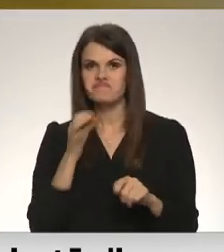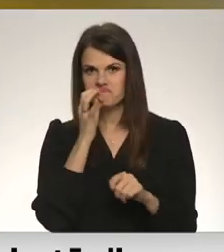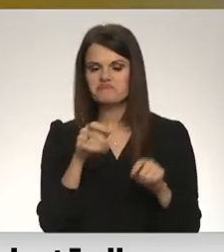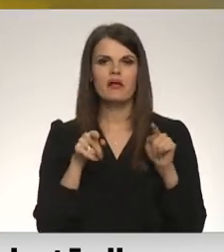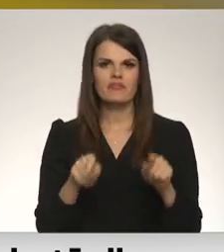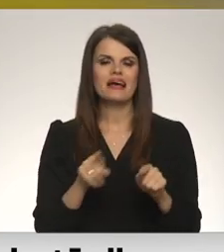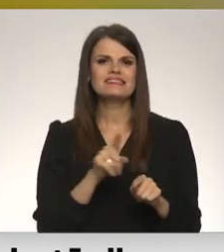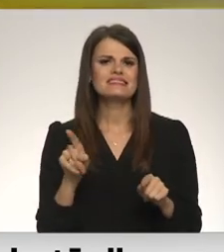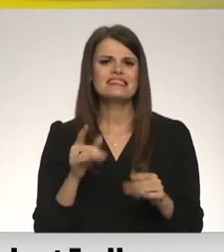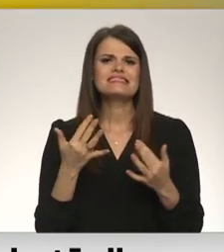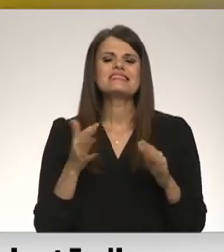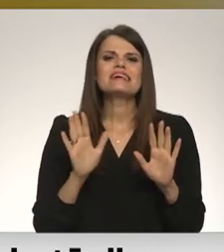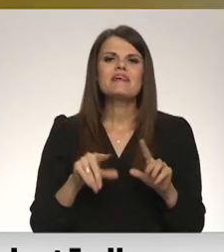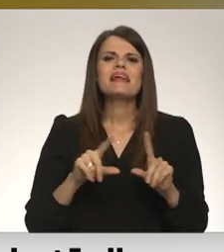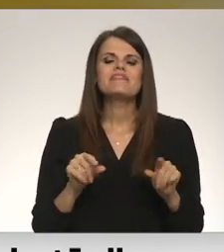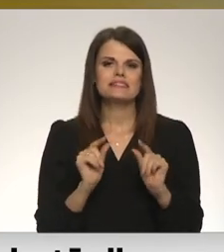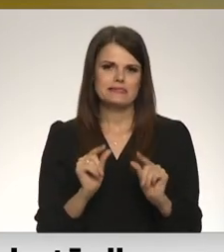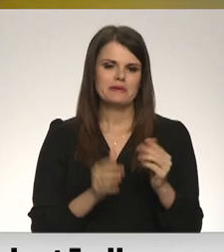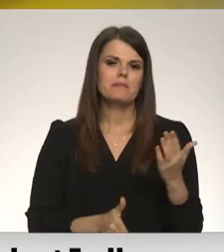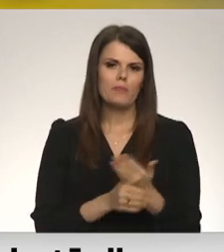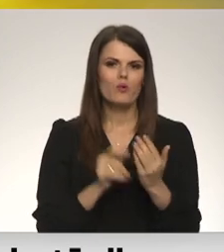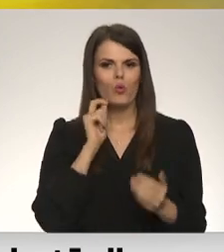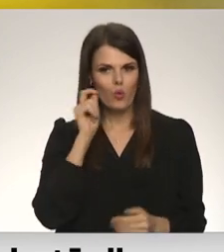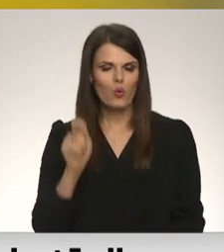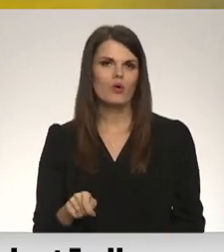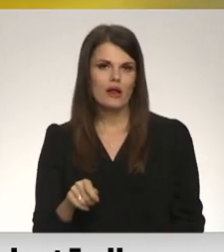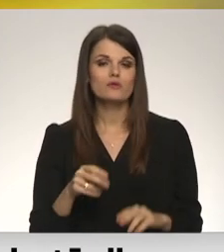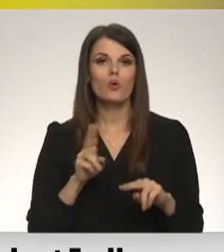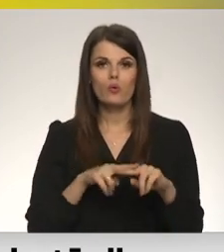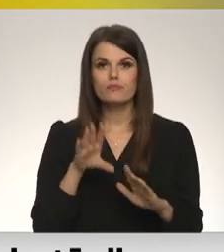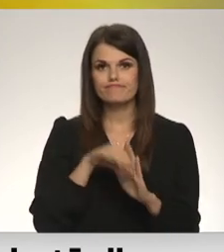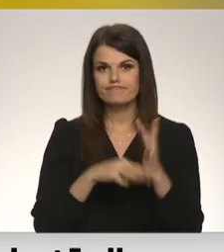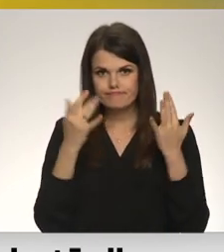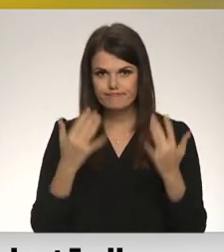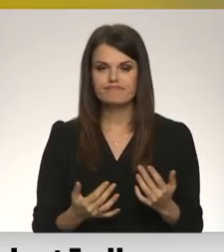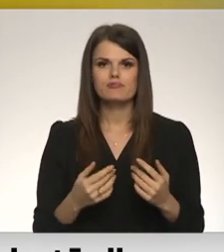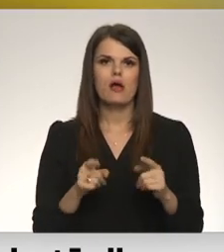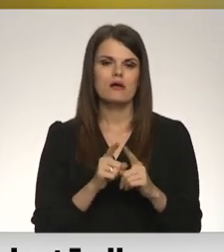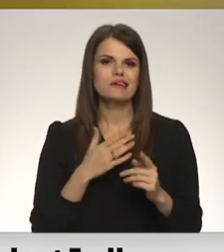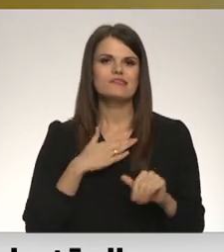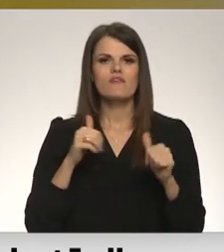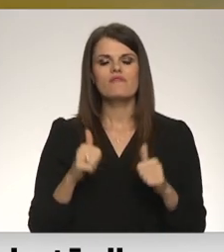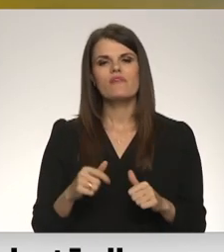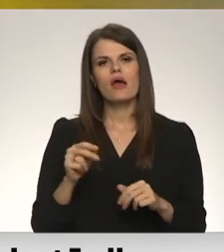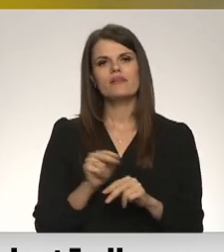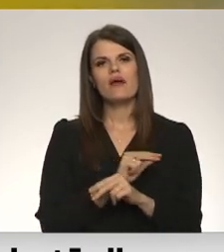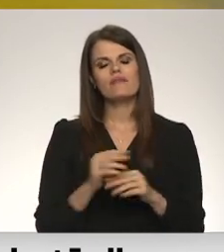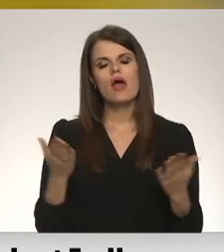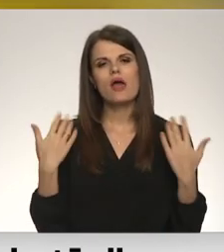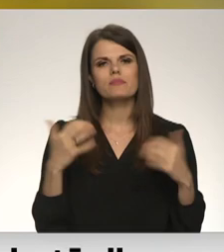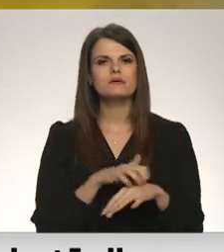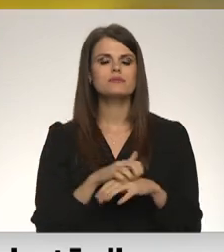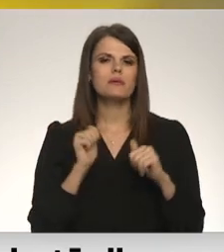esot mazākais, kā varam palīdzēt Ukrainai. Vienlaikus iesaistīšanās akcijā ir savu veidu terapija, lai novērstu